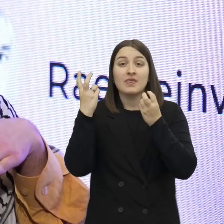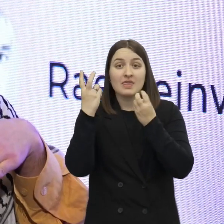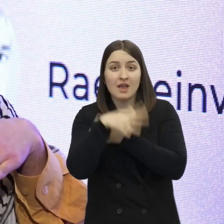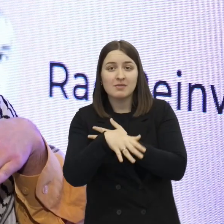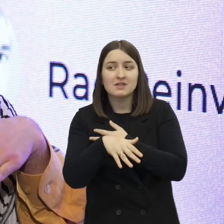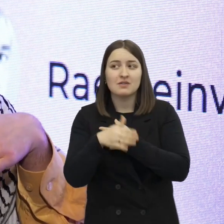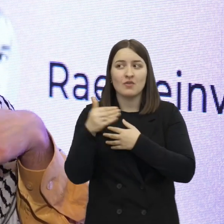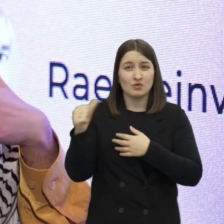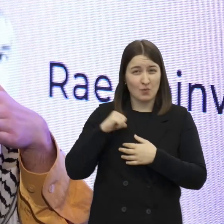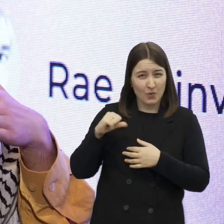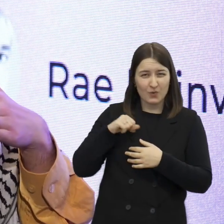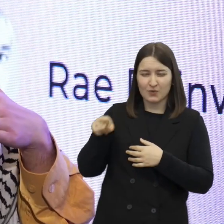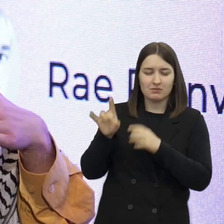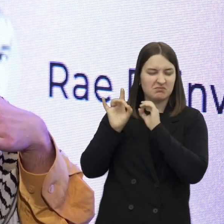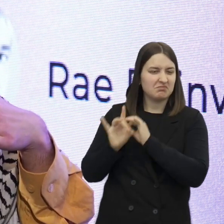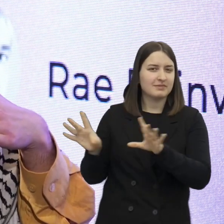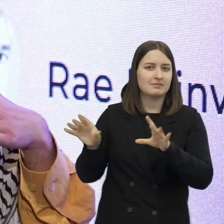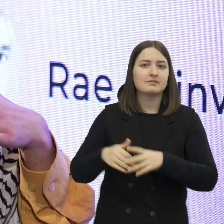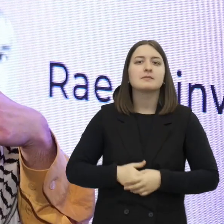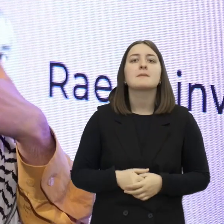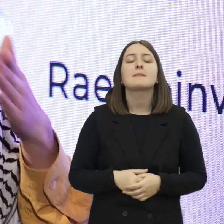svarbu yra suprasti, kad